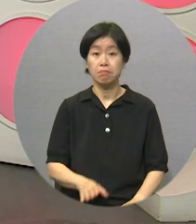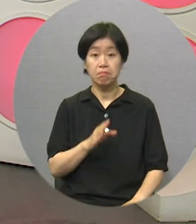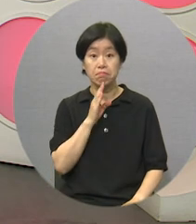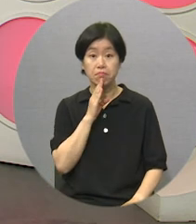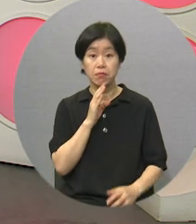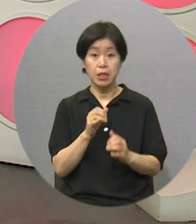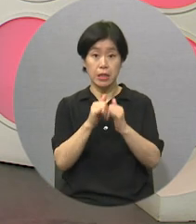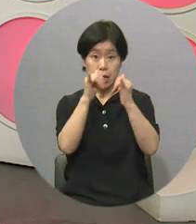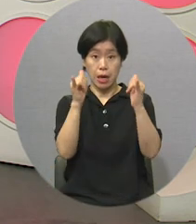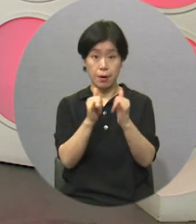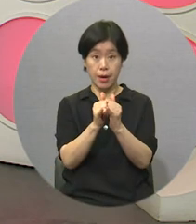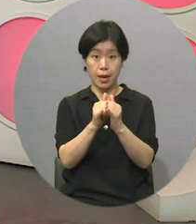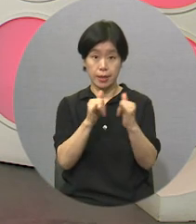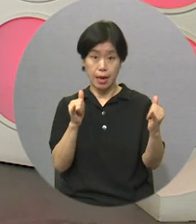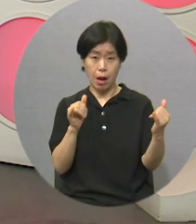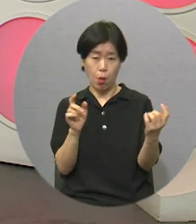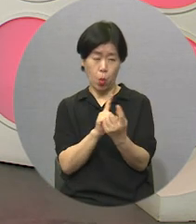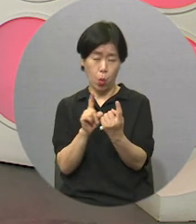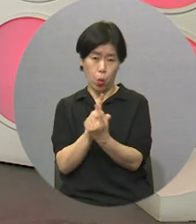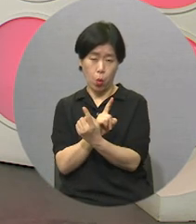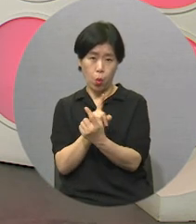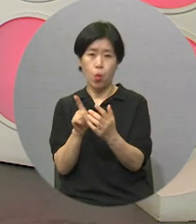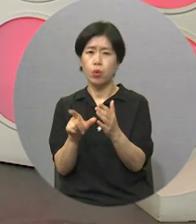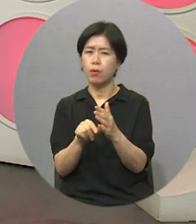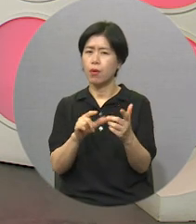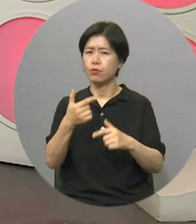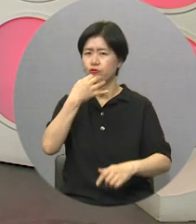그 교육 같은 그럼요. 것들이 있기 때문에 네.